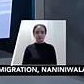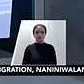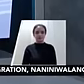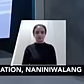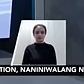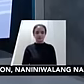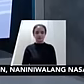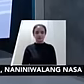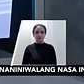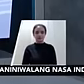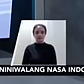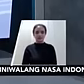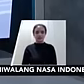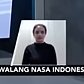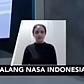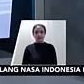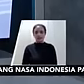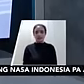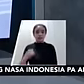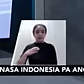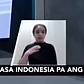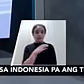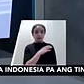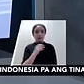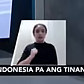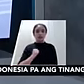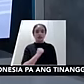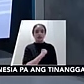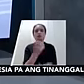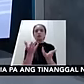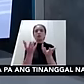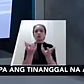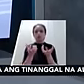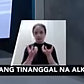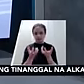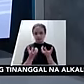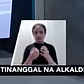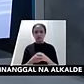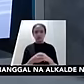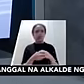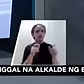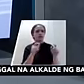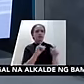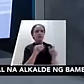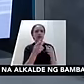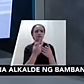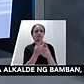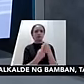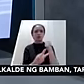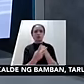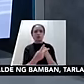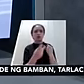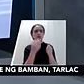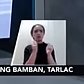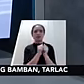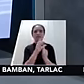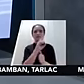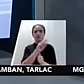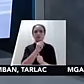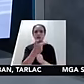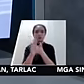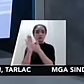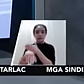Parehong gustong makuha ng Senado at Kamara ang kustodiya sa negosyanteng si Cassandra Leong na ibinalik dito kasama ng kapatid ni Alice Go na si